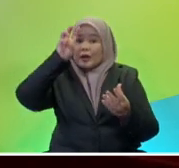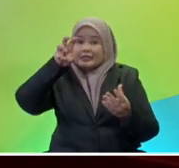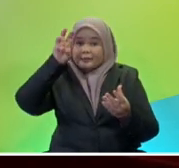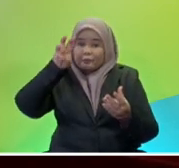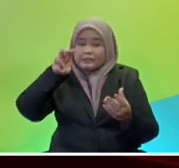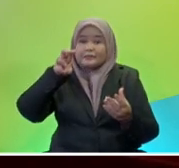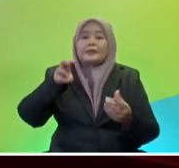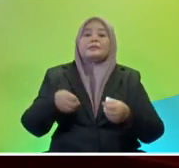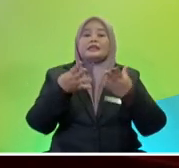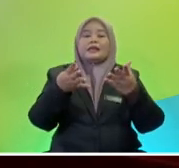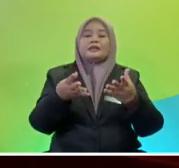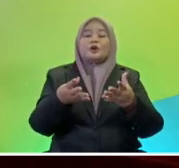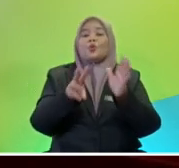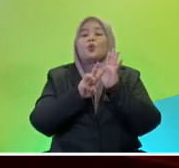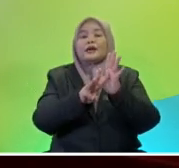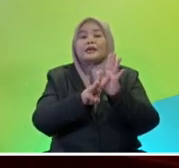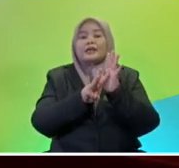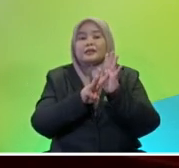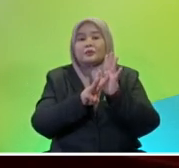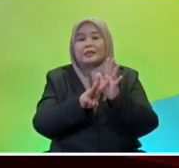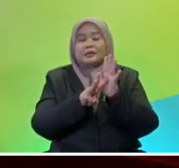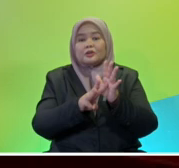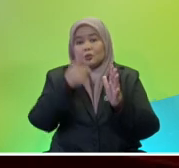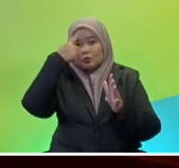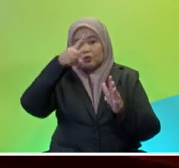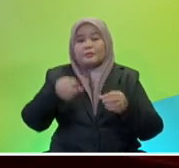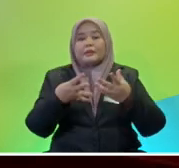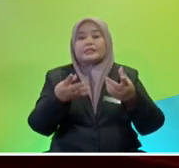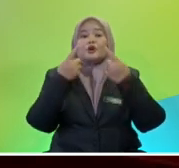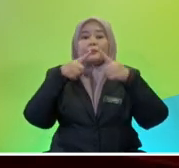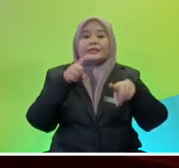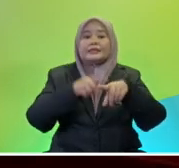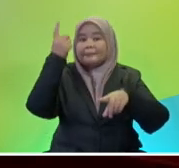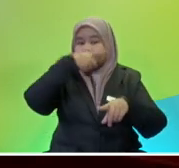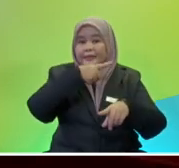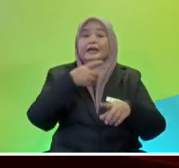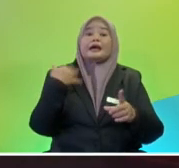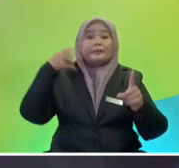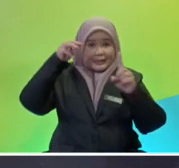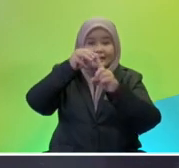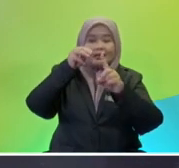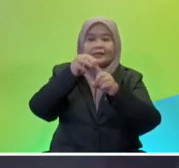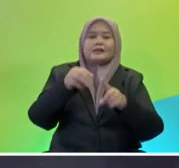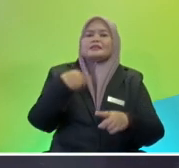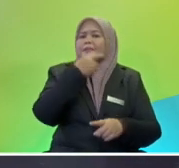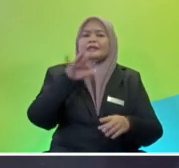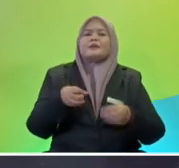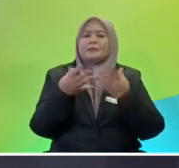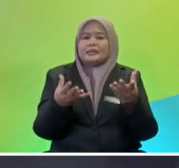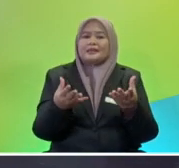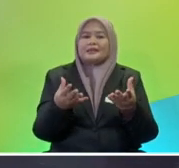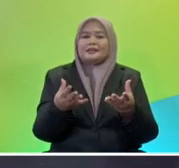wajib memberikan wakil kumpulan untuk memberikan jawaban ke depan Nah ada markah bagi